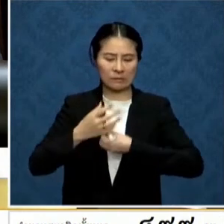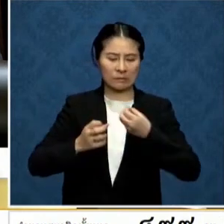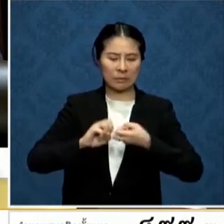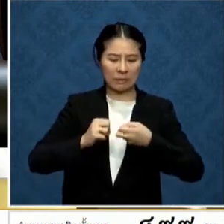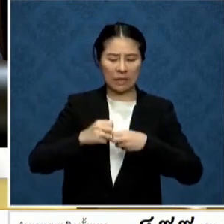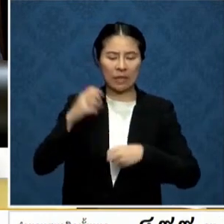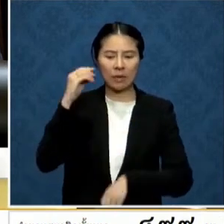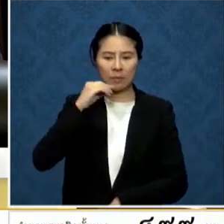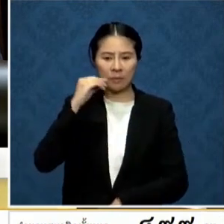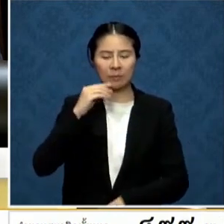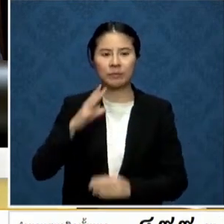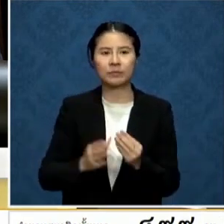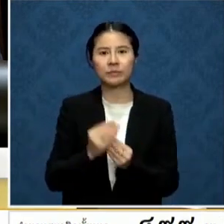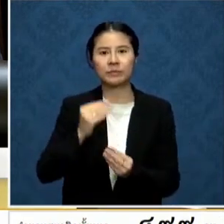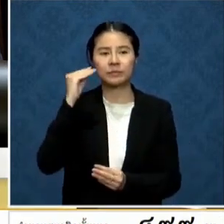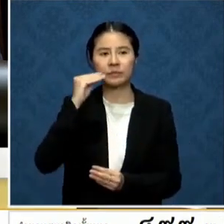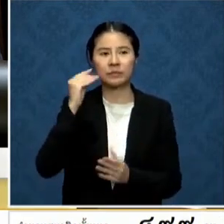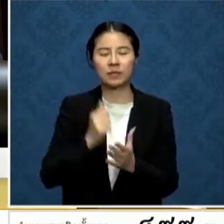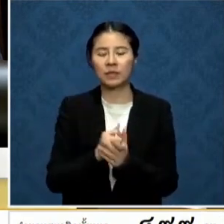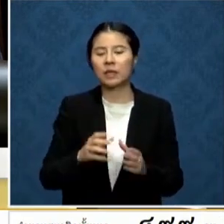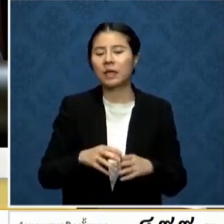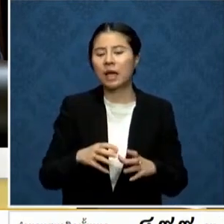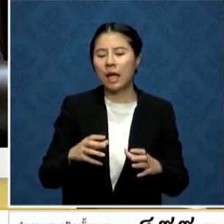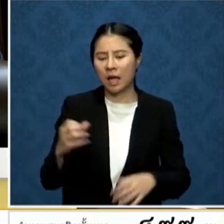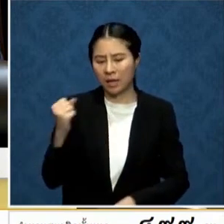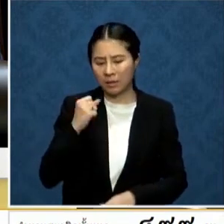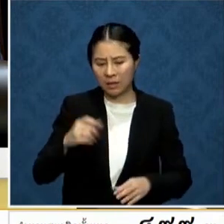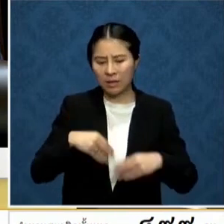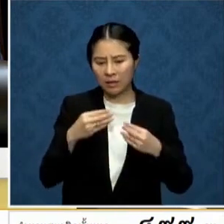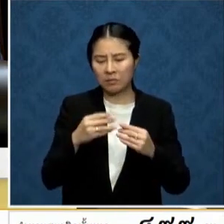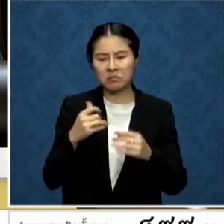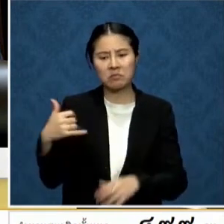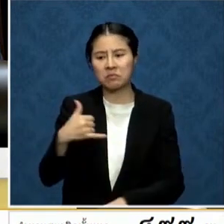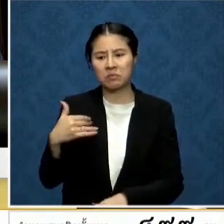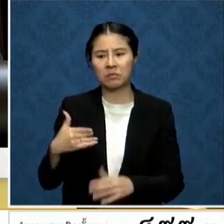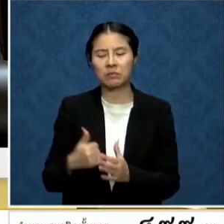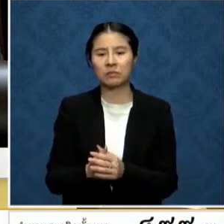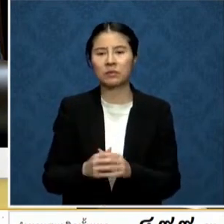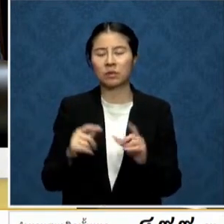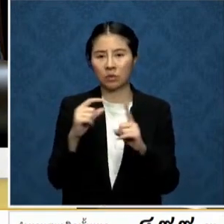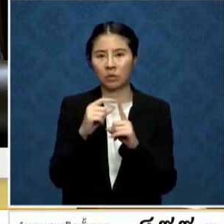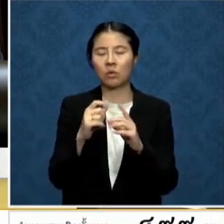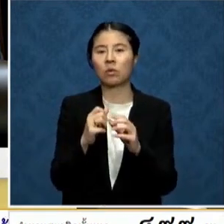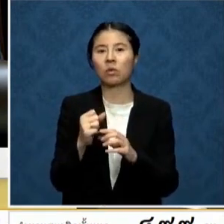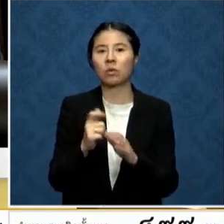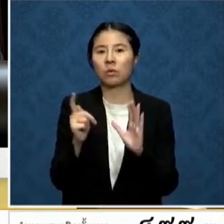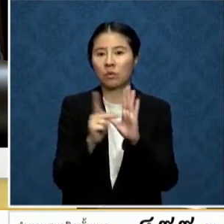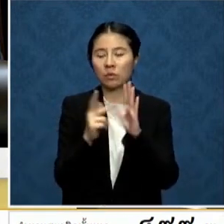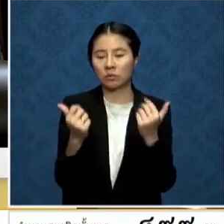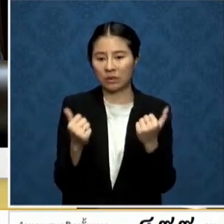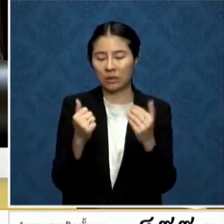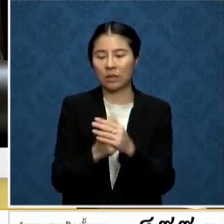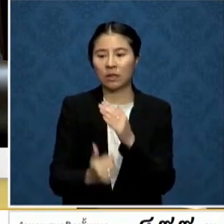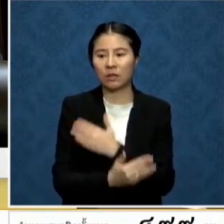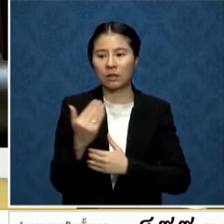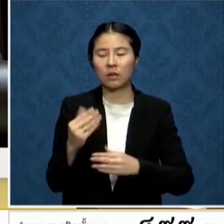สัปดาห์ไม่ใช่นานๆมาทีหรือบางทีมอบอำนาจให้มาแล้วก็ไม่มาในข้อบังคับฉบับนี้ก็ให้โอกาส